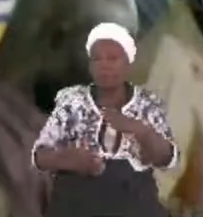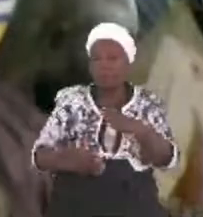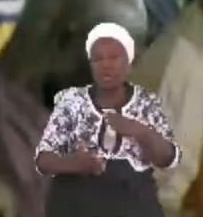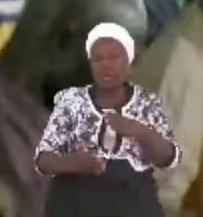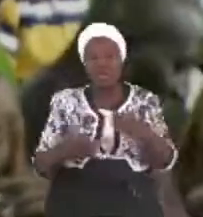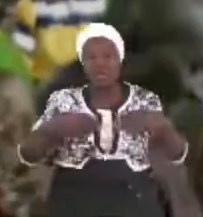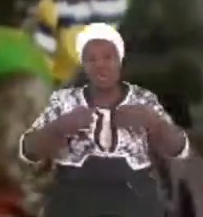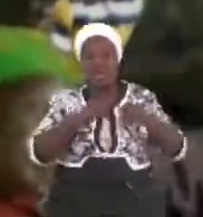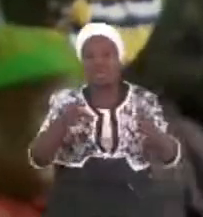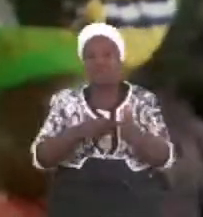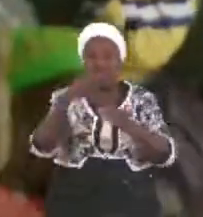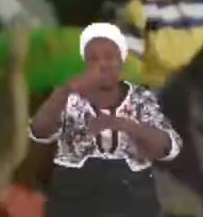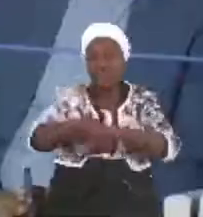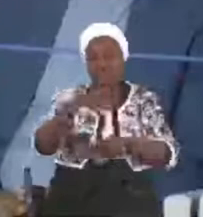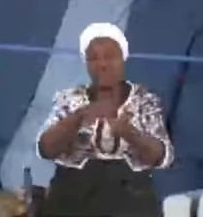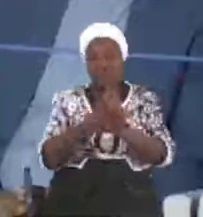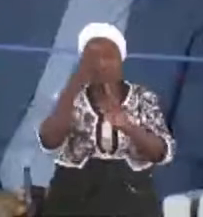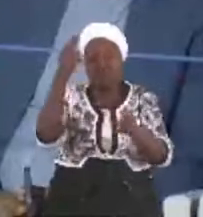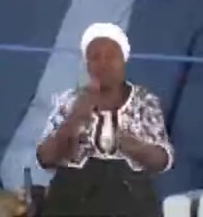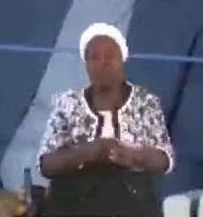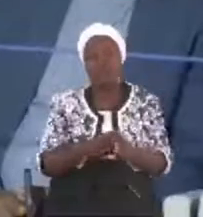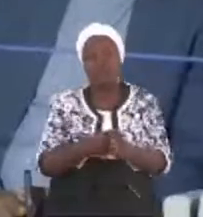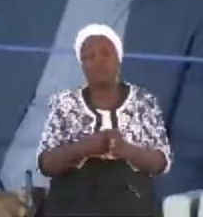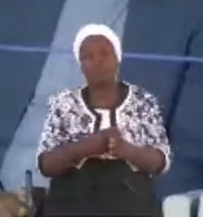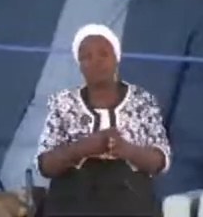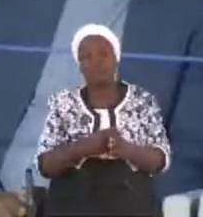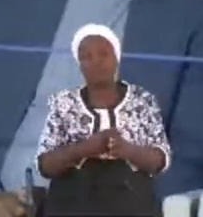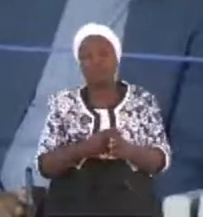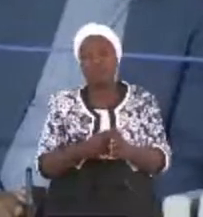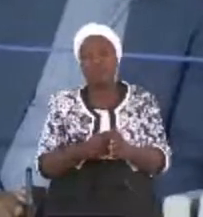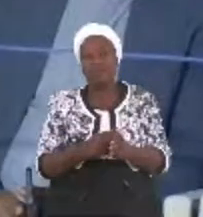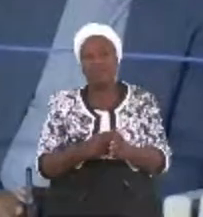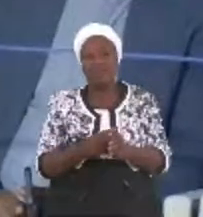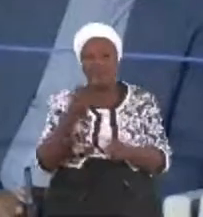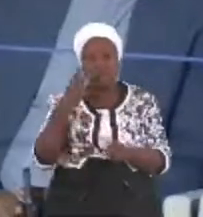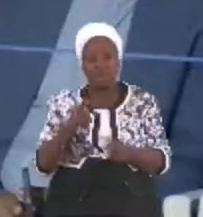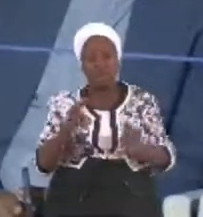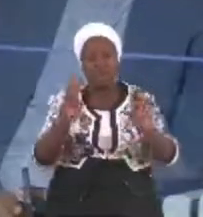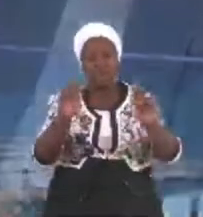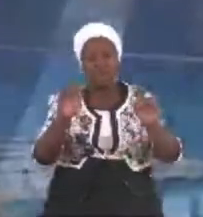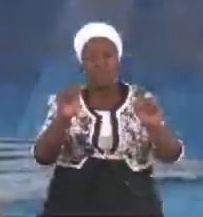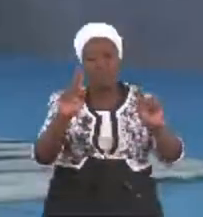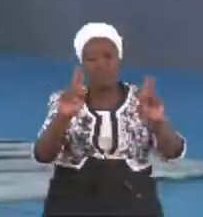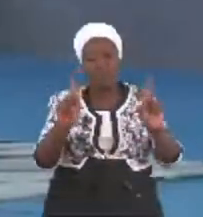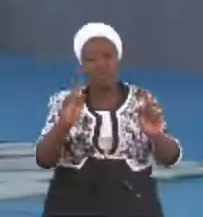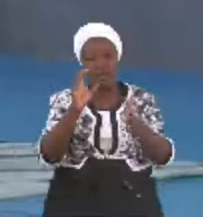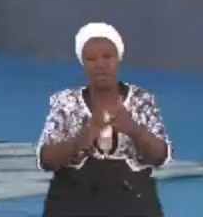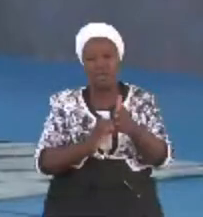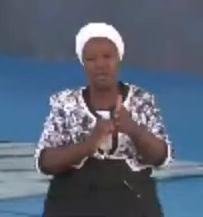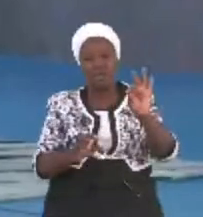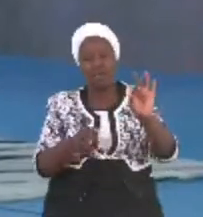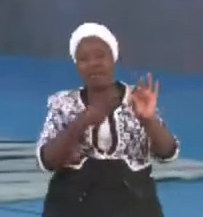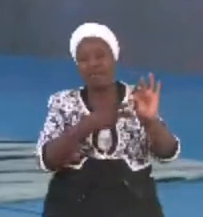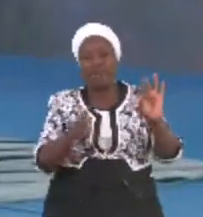L'émancipation totale ce soir au nom de Jésus. Marc chapitre 9, verset